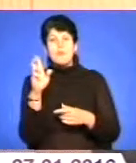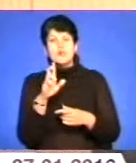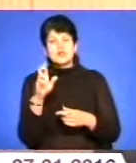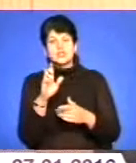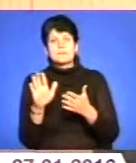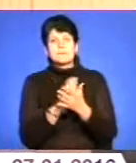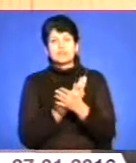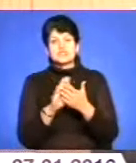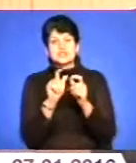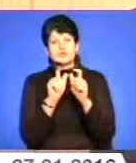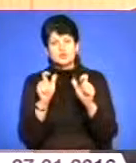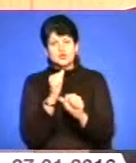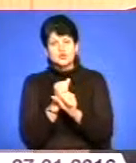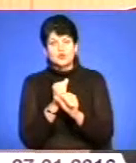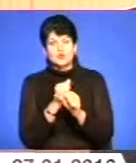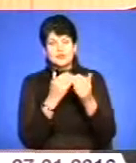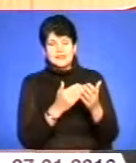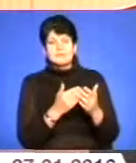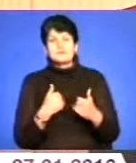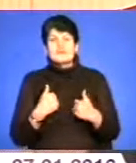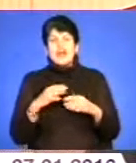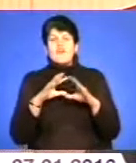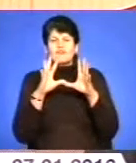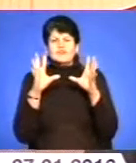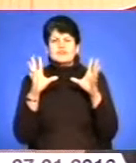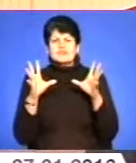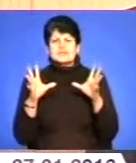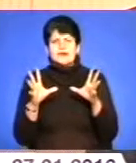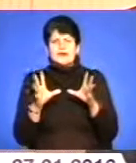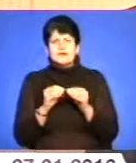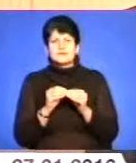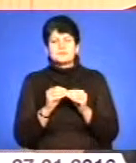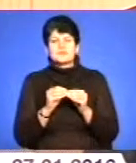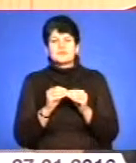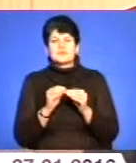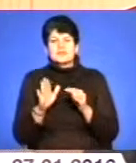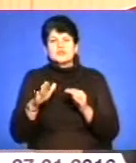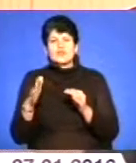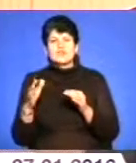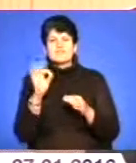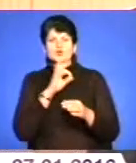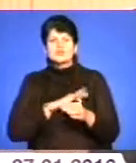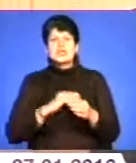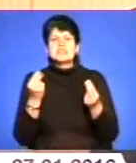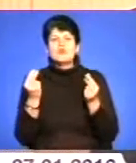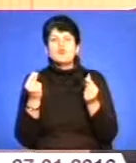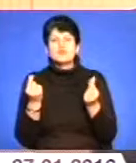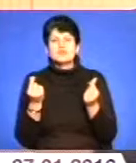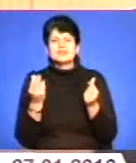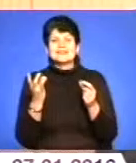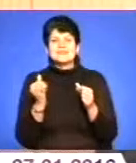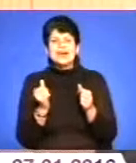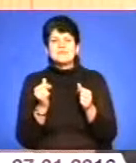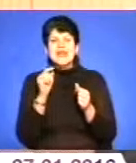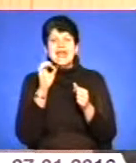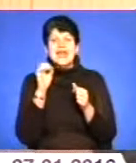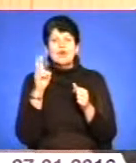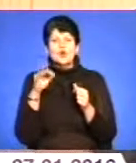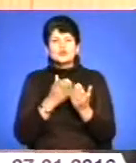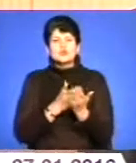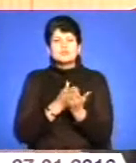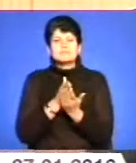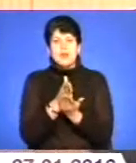очисні споруди зробили. Я взагалі сторонник використання коштів якраз саме на такі екологічно